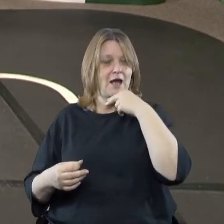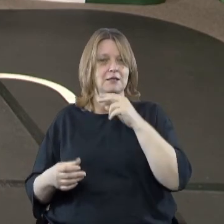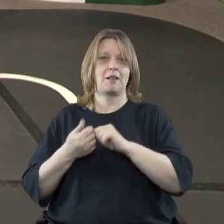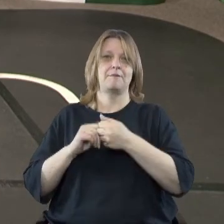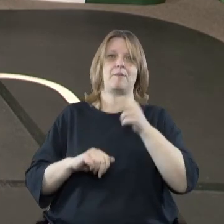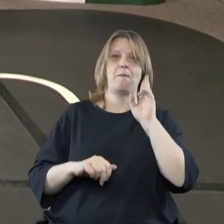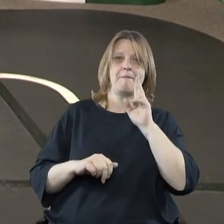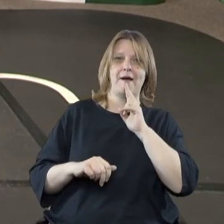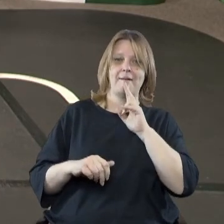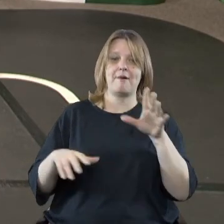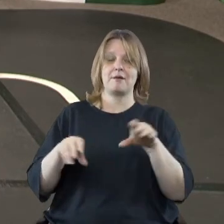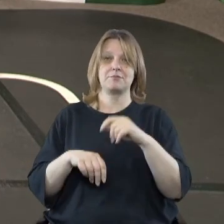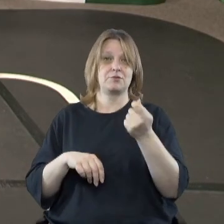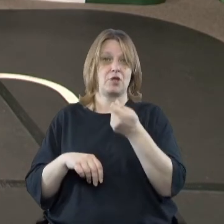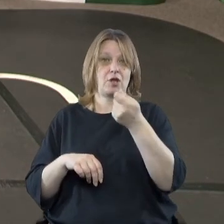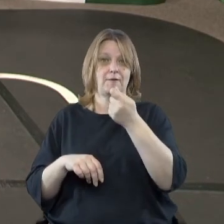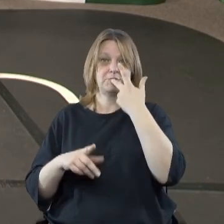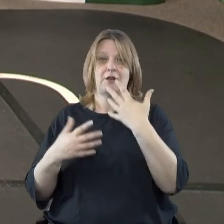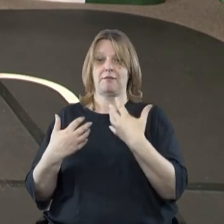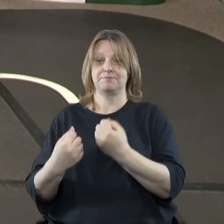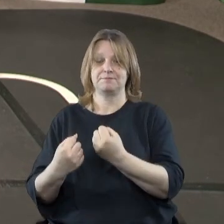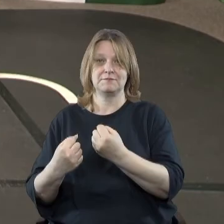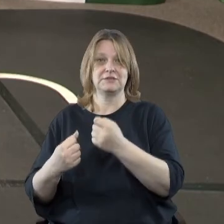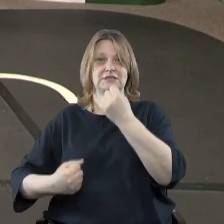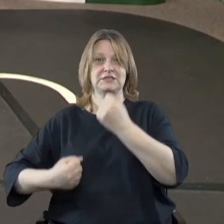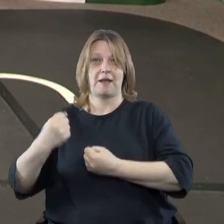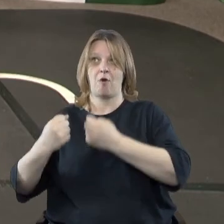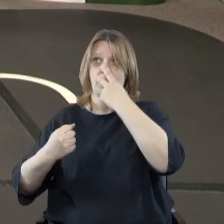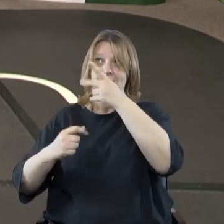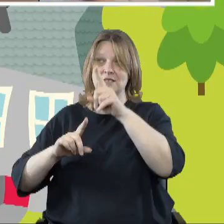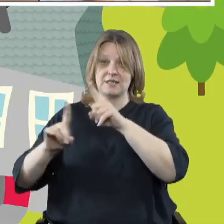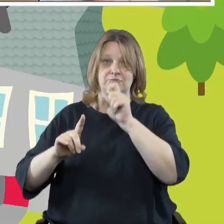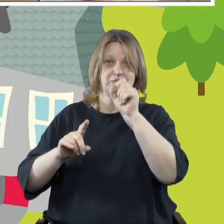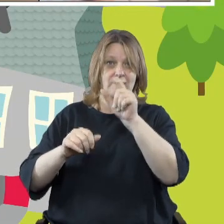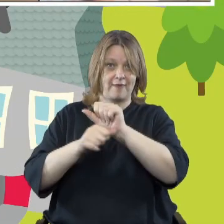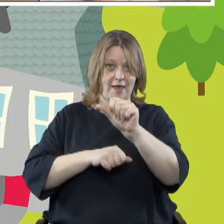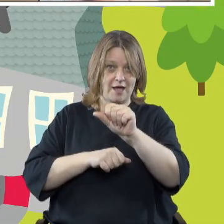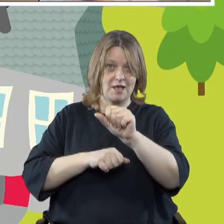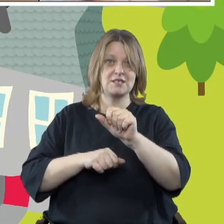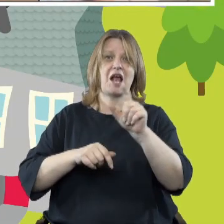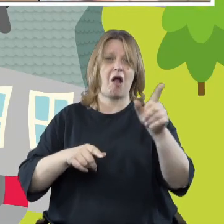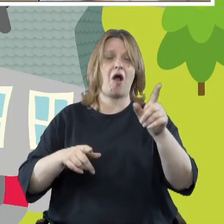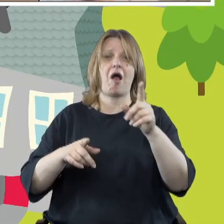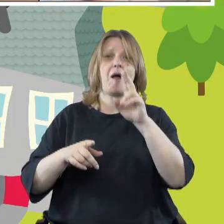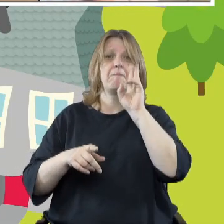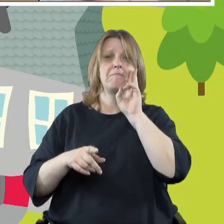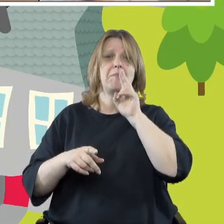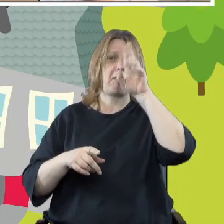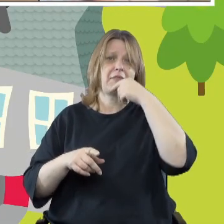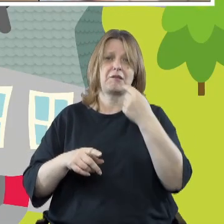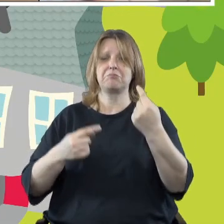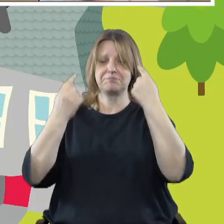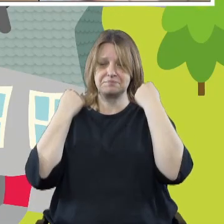ktoś, kto z wami pojedzie, będzie zatrzymywał samochód i zobaczycie taki znak, a on go przeoczy, to zwróćcie uwagę,